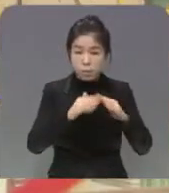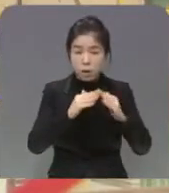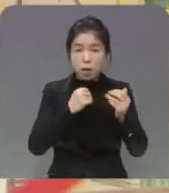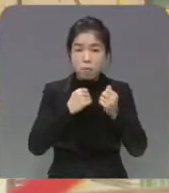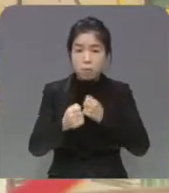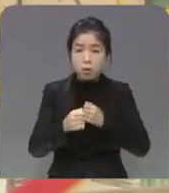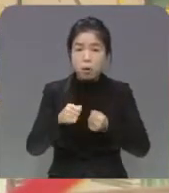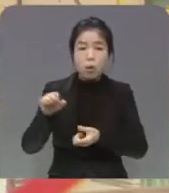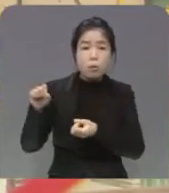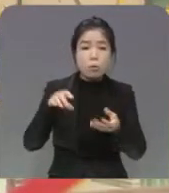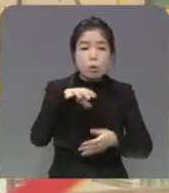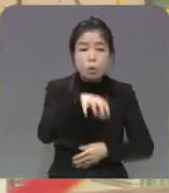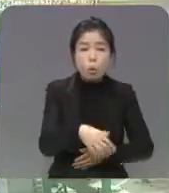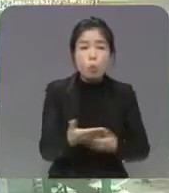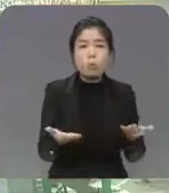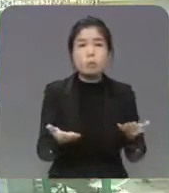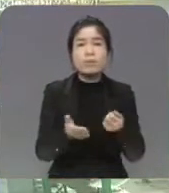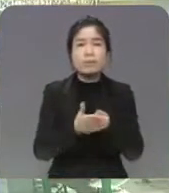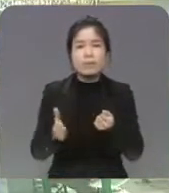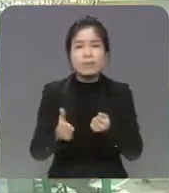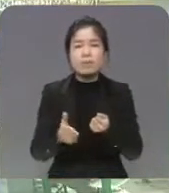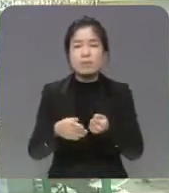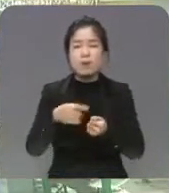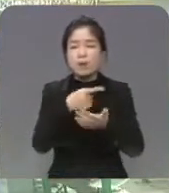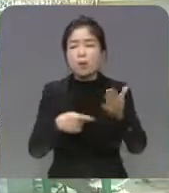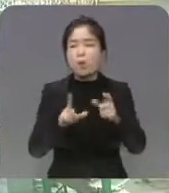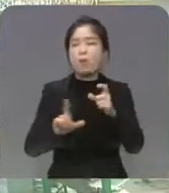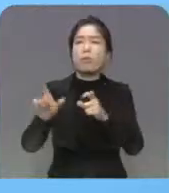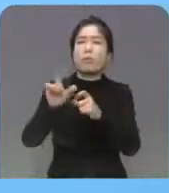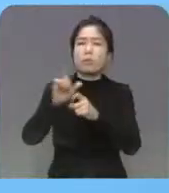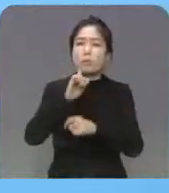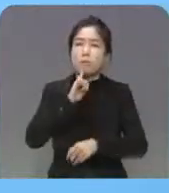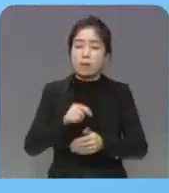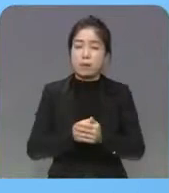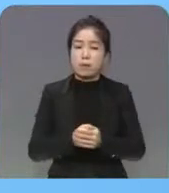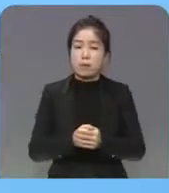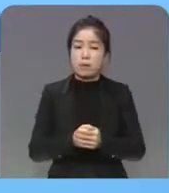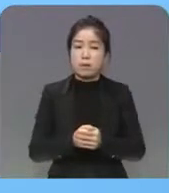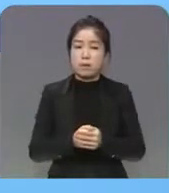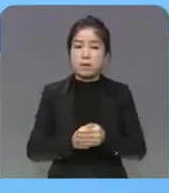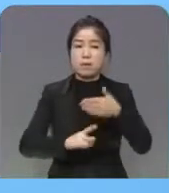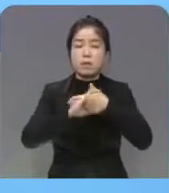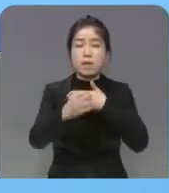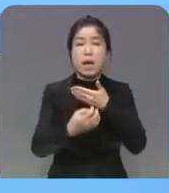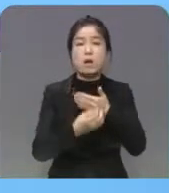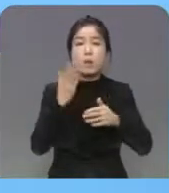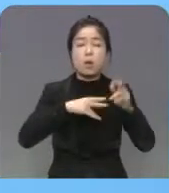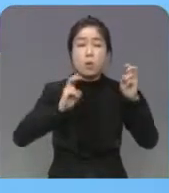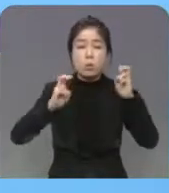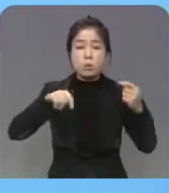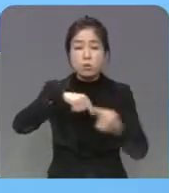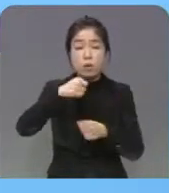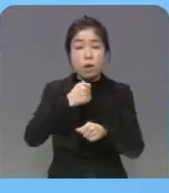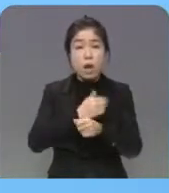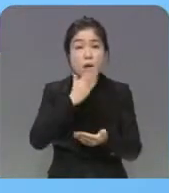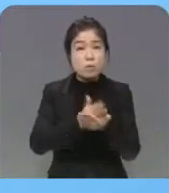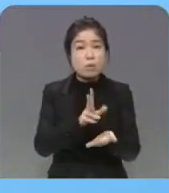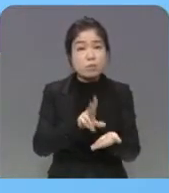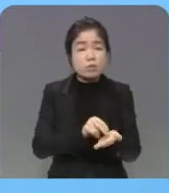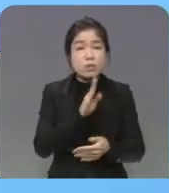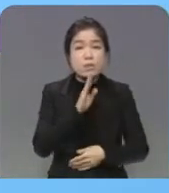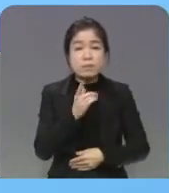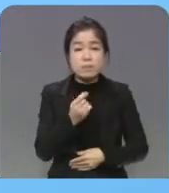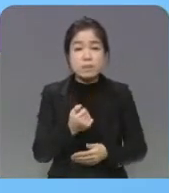공급처를 잃어 멈춰서면서 손실이 쌓이고 있다는 겁니다. 지역 난방공사가 가동하느냐 안 하느냐 그 문제 아니에요,